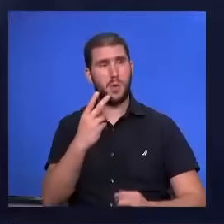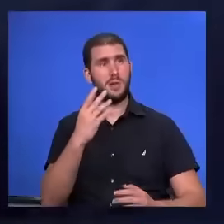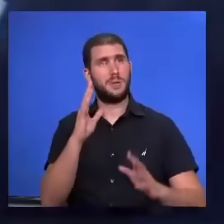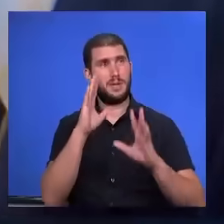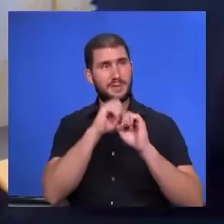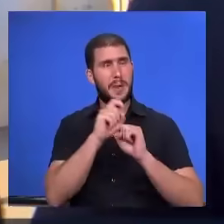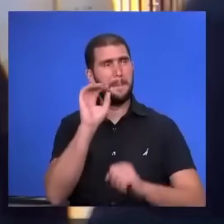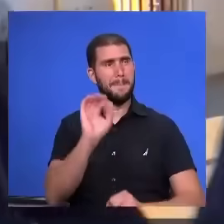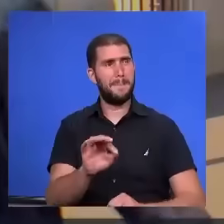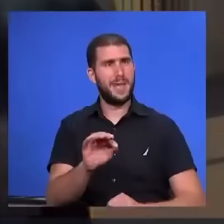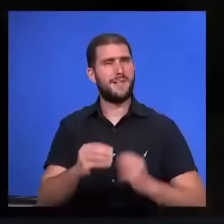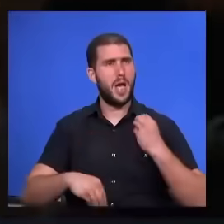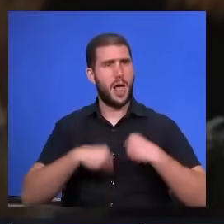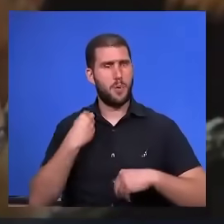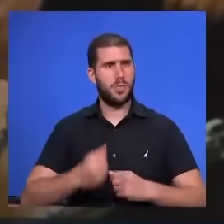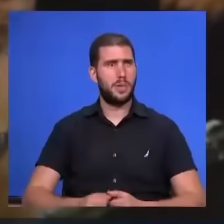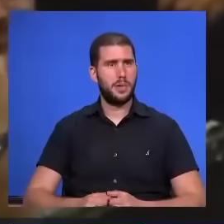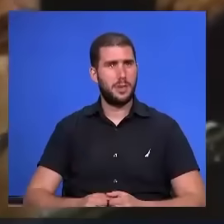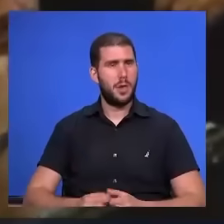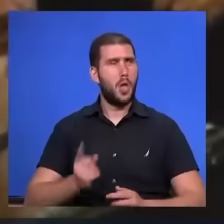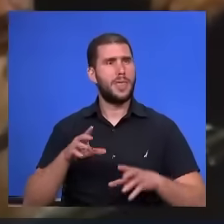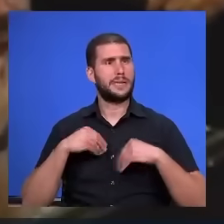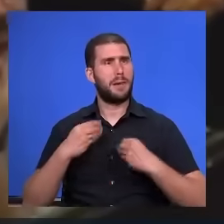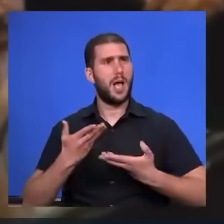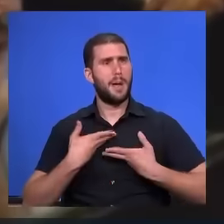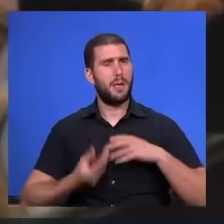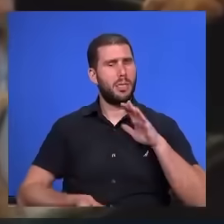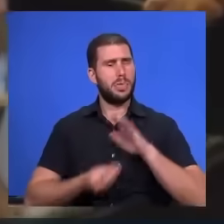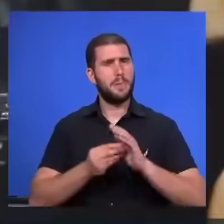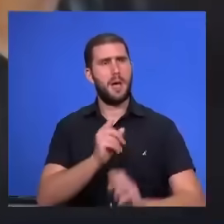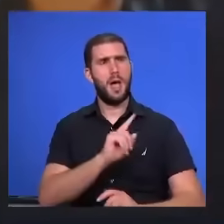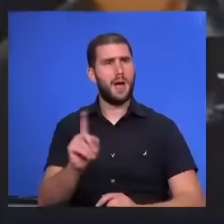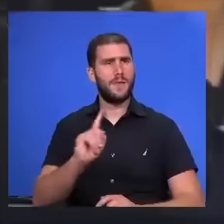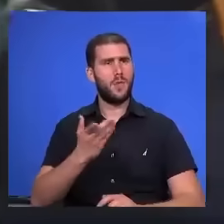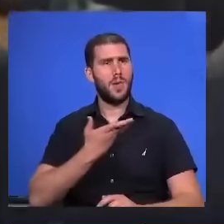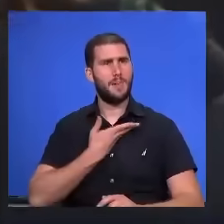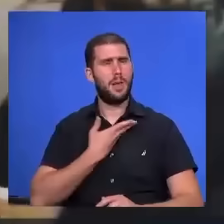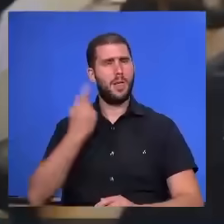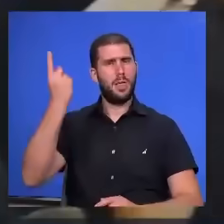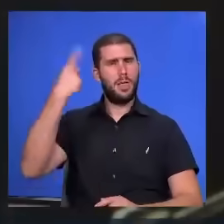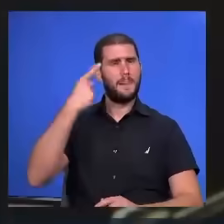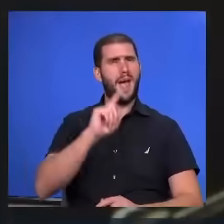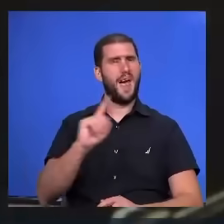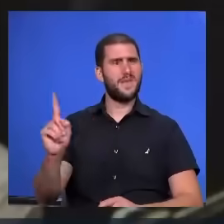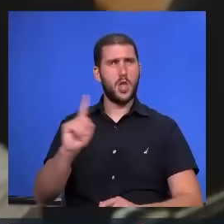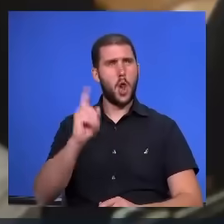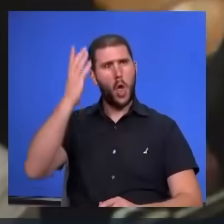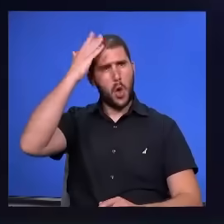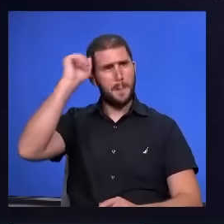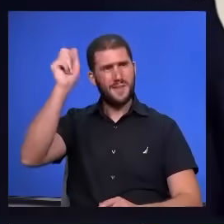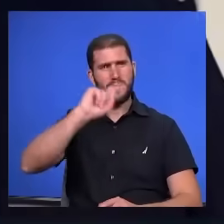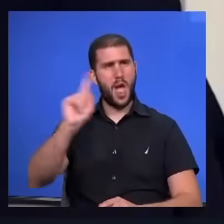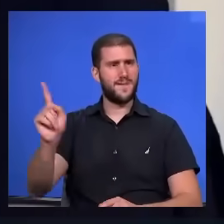כפגיעה וכעלבון. לא נקבל משורת אחד ולא נתלקה תעלימת מן אחד, לא בן גביר ולא